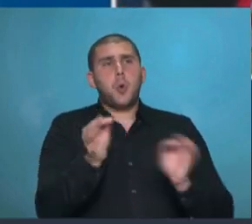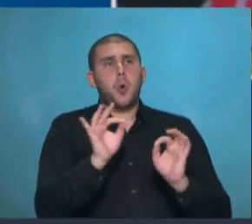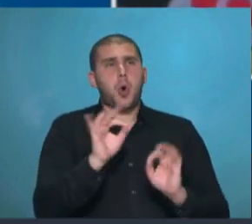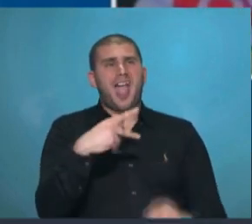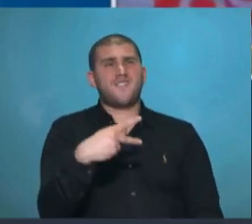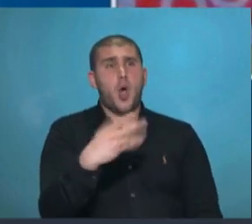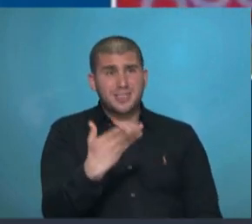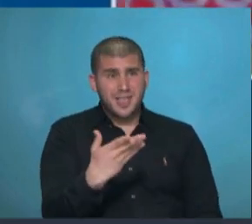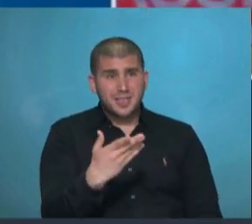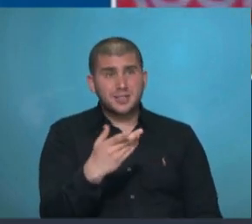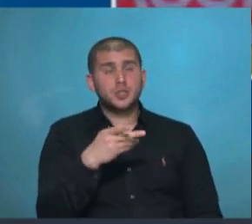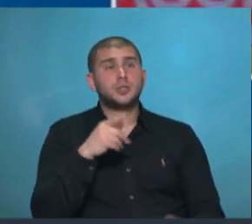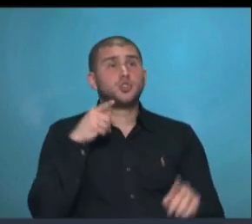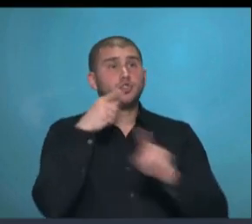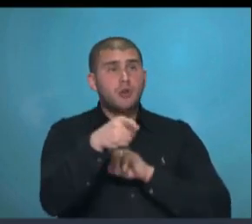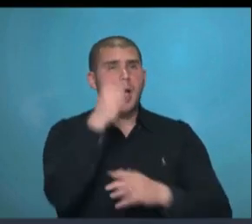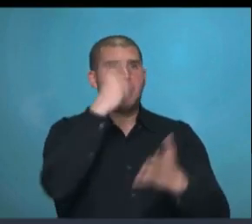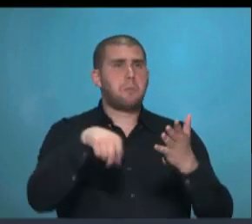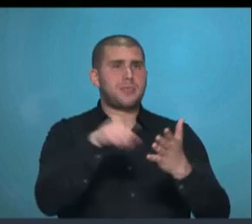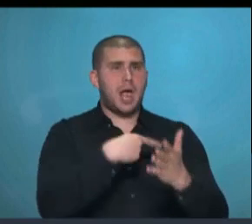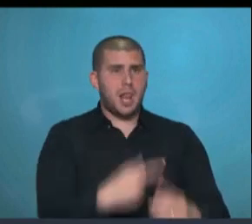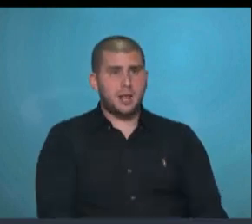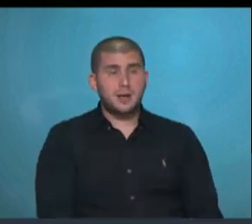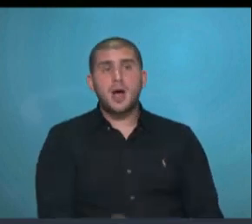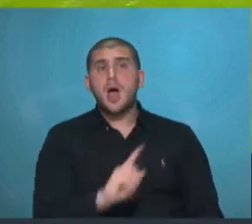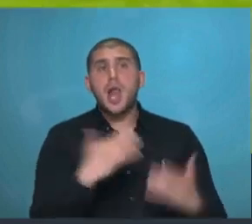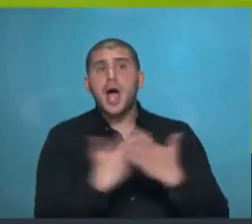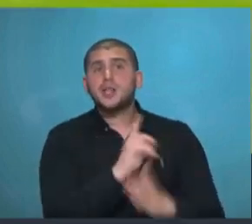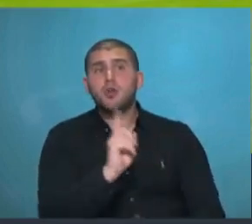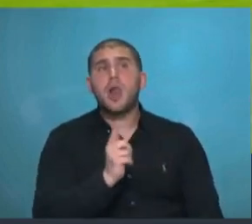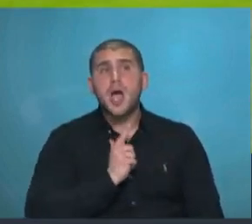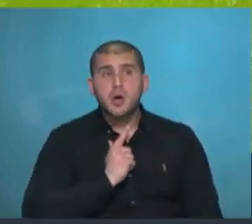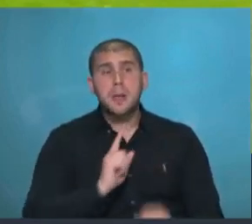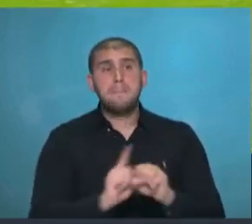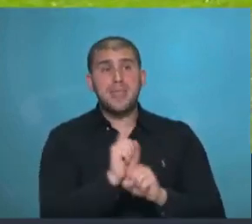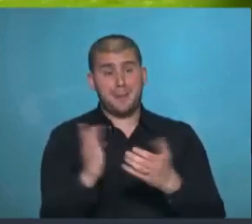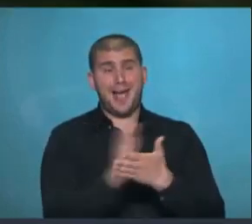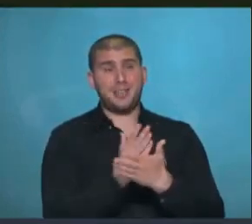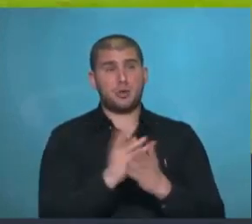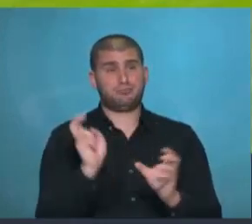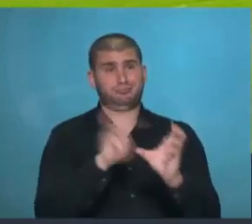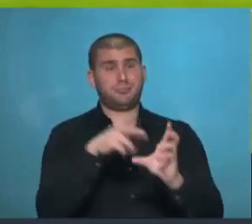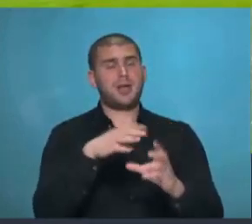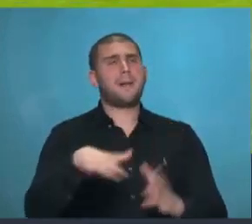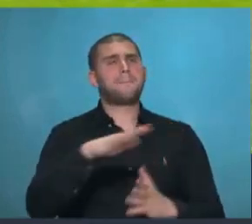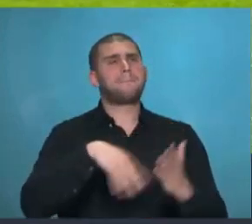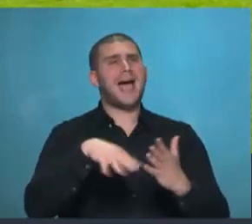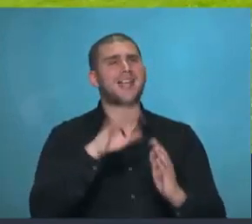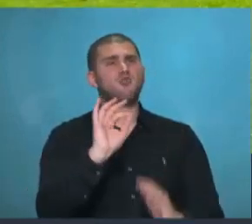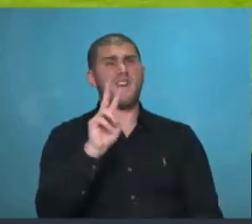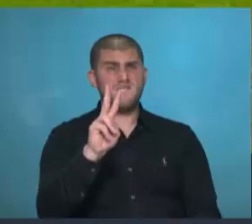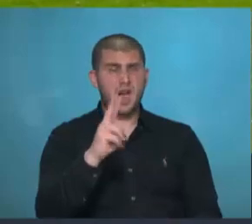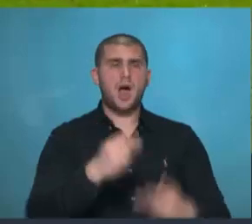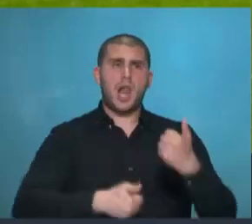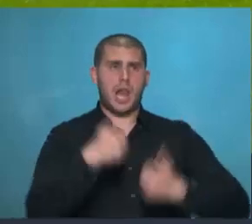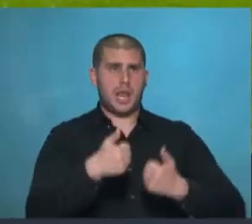פיורנטינה. השער של ספאל בוטל. יגאל, לא לחדש, תמתין. בינתיים ההכנות לכניסת מערכת ור לליגת העל נמשכות